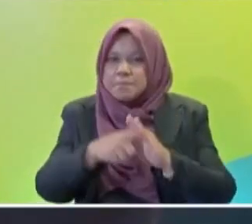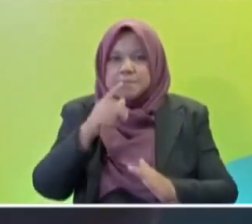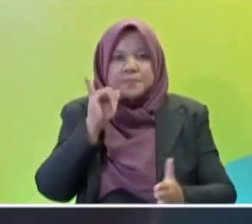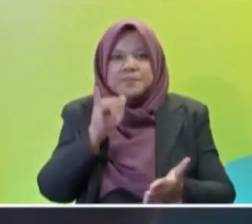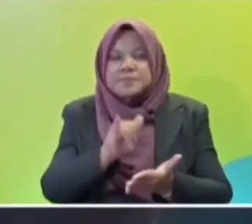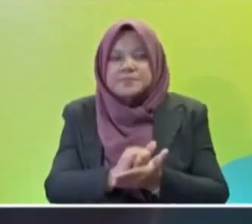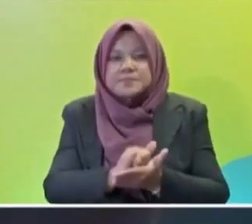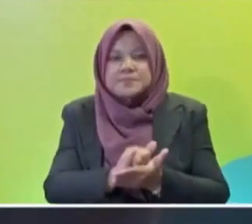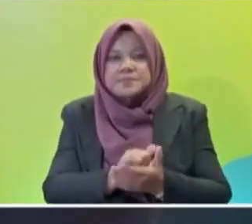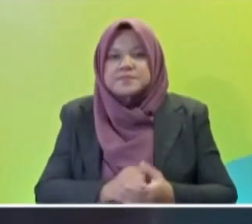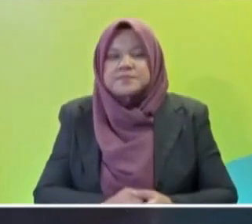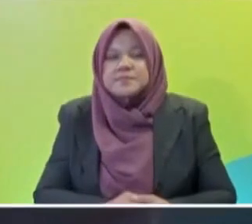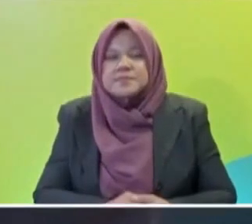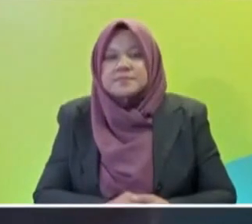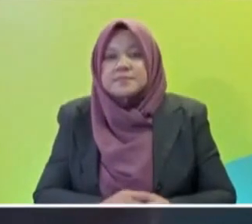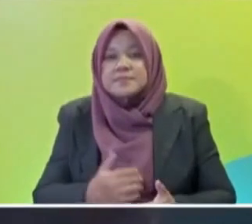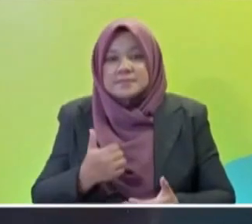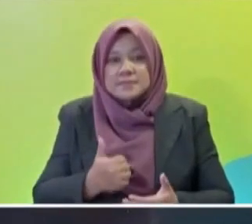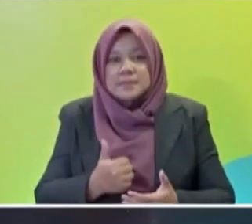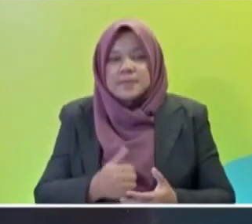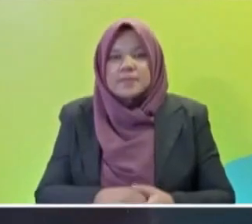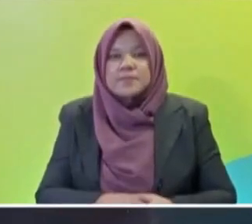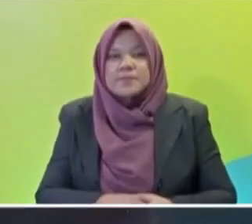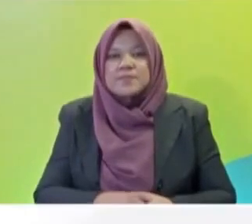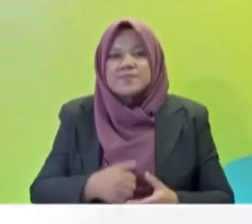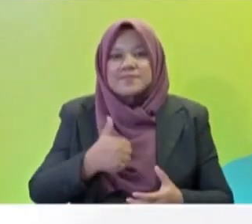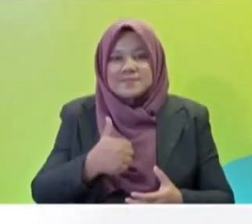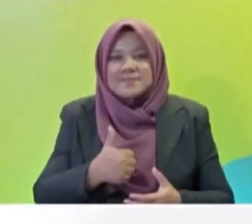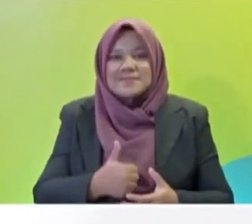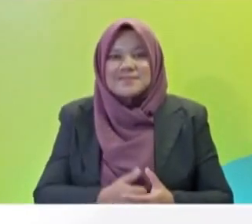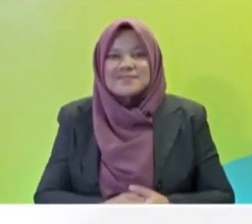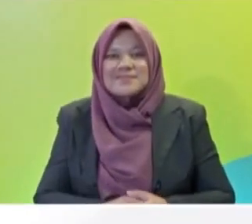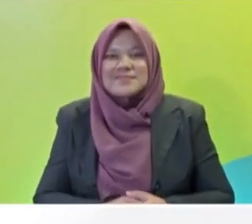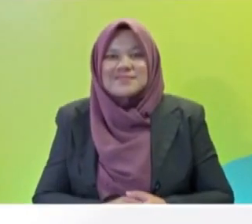tak untuk jawab soal nanti kalau lebih yakin ditunjuk